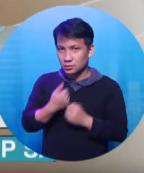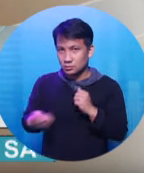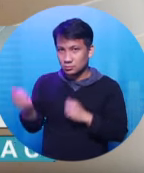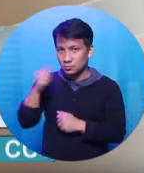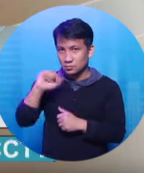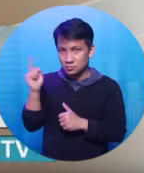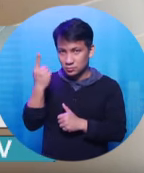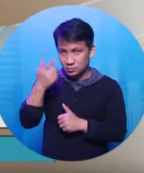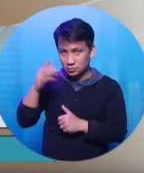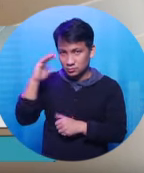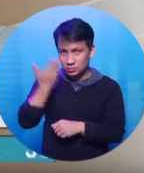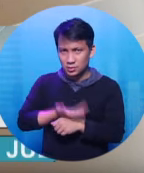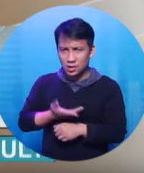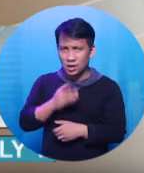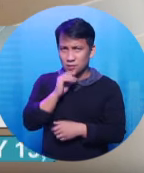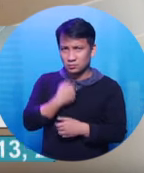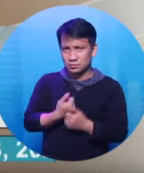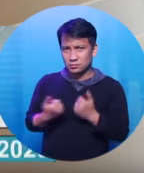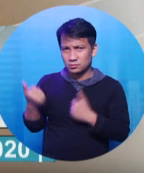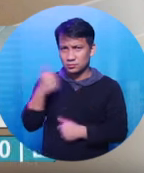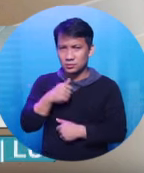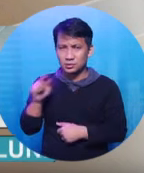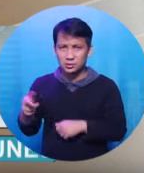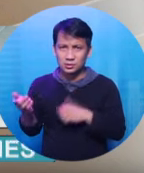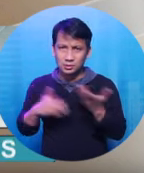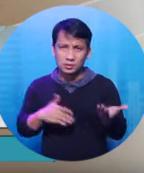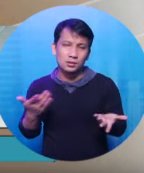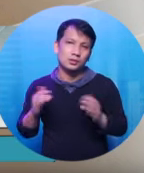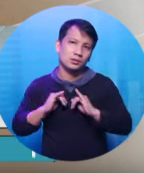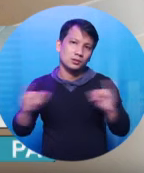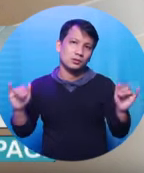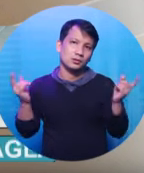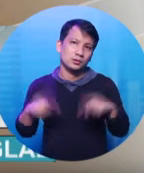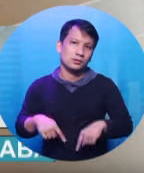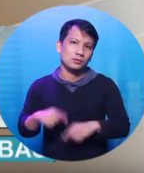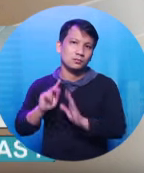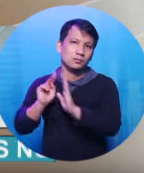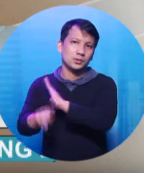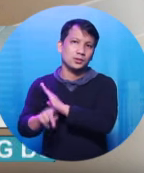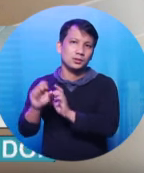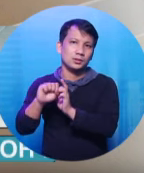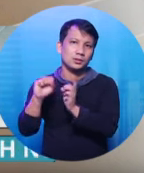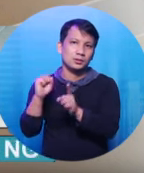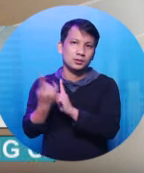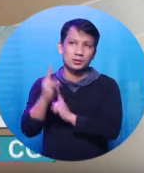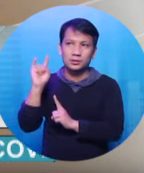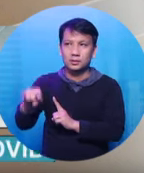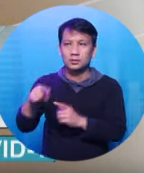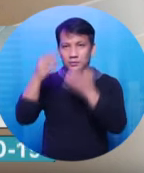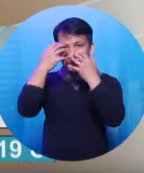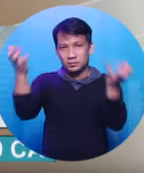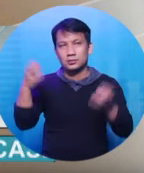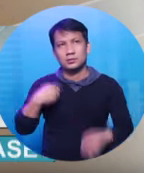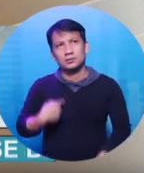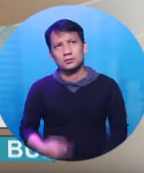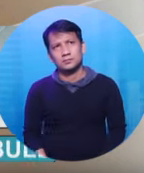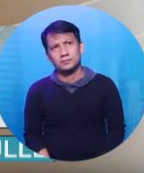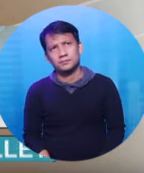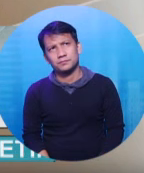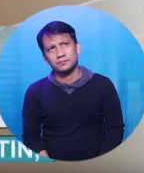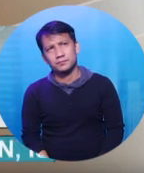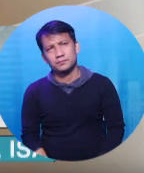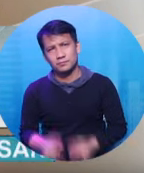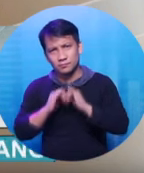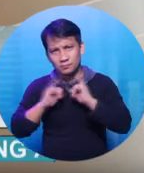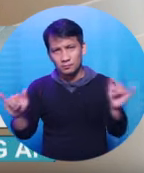kapatid, ano kayo po sir, kung may kapatid kayo, ganun yung ginawa, pinatay po sa social media. Manggagalaiti po ako. Manggagalaiti po ako. Yes sir, ako